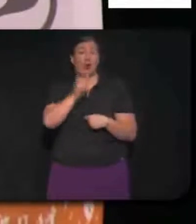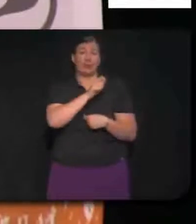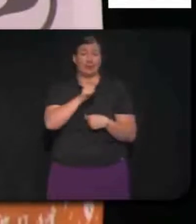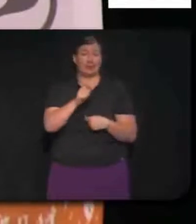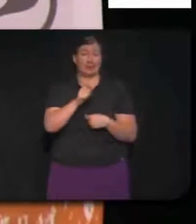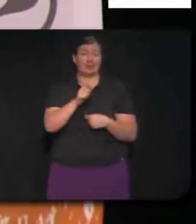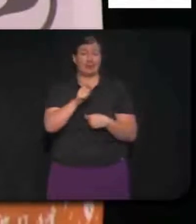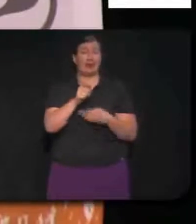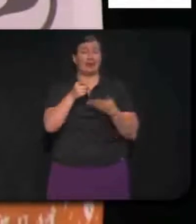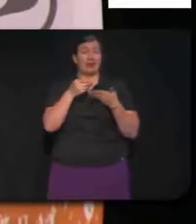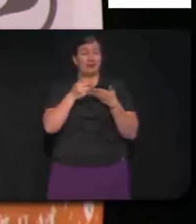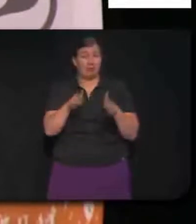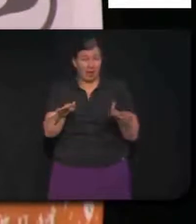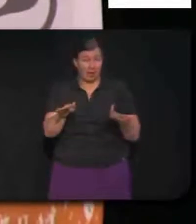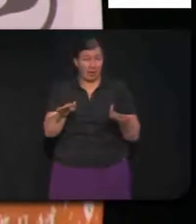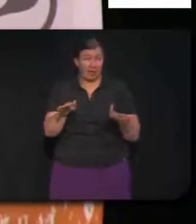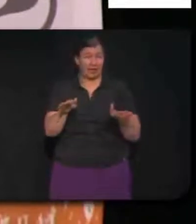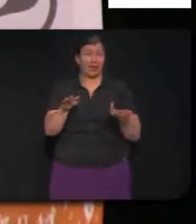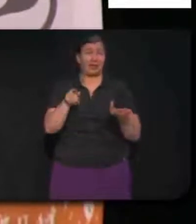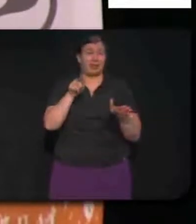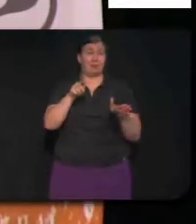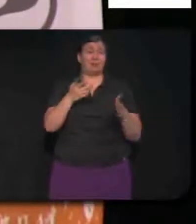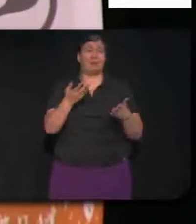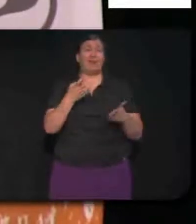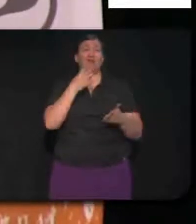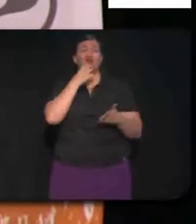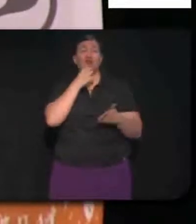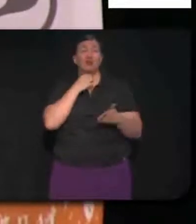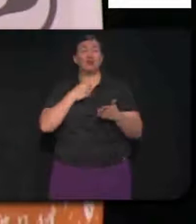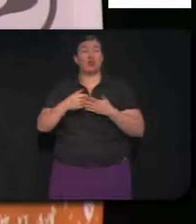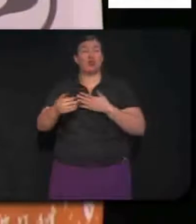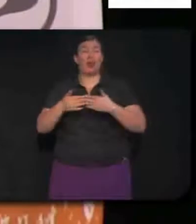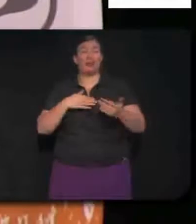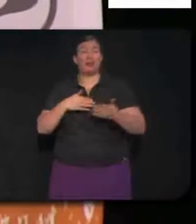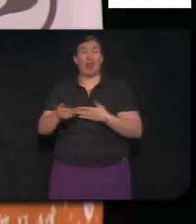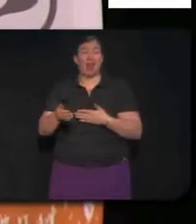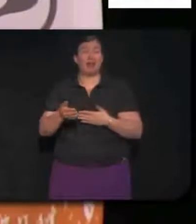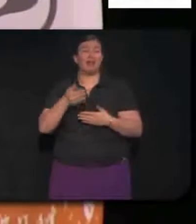macht einfach keinen Kreuz und werft euren Lernzettel in die Urne